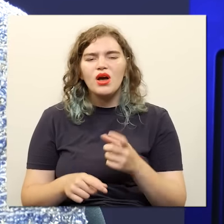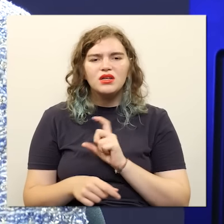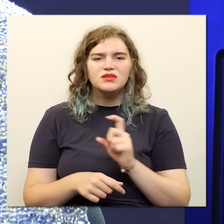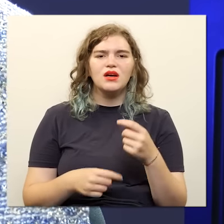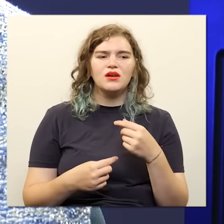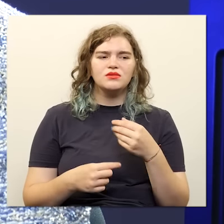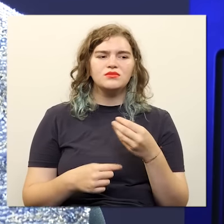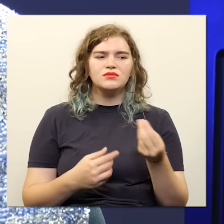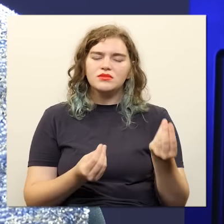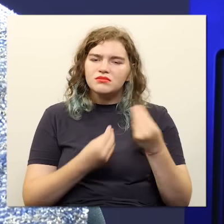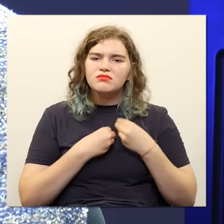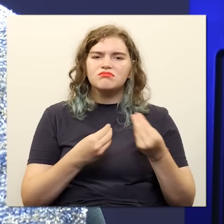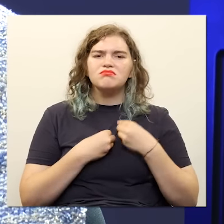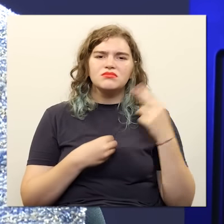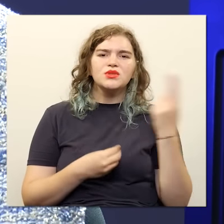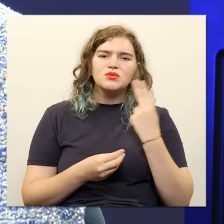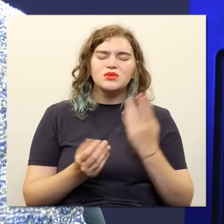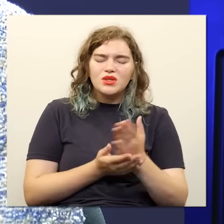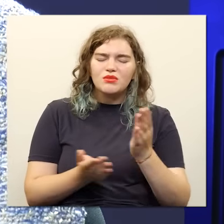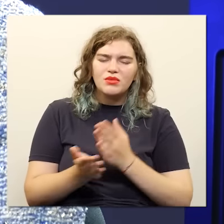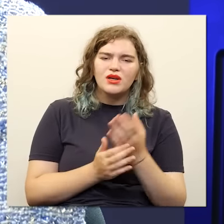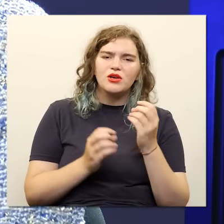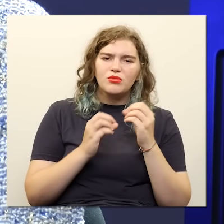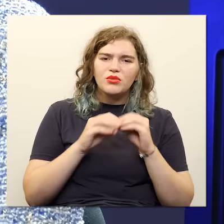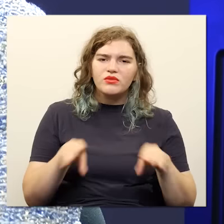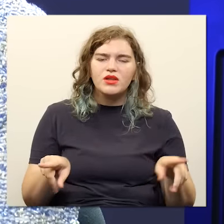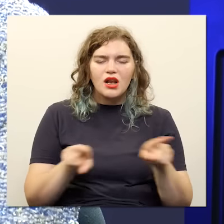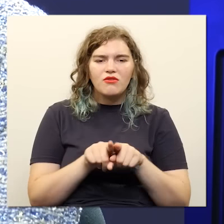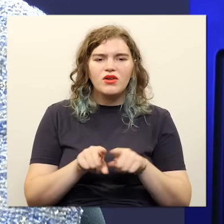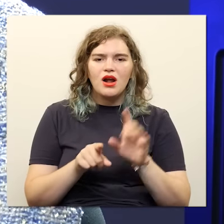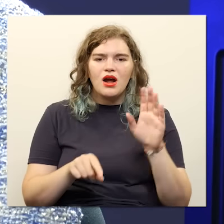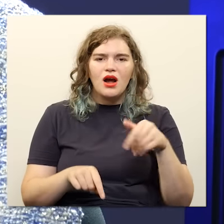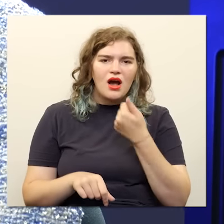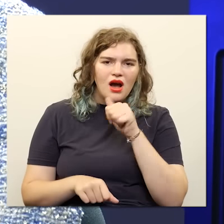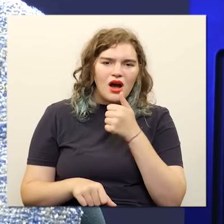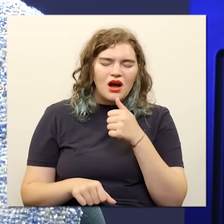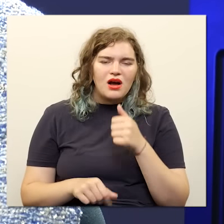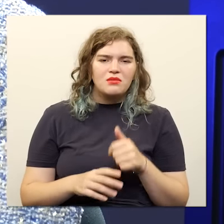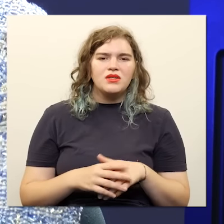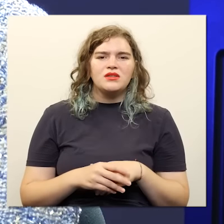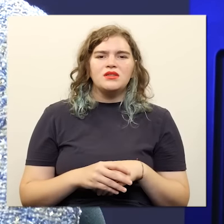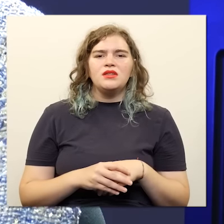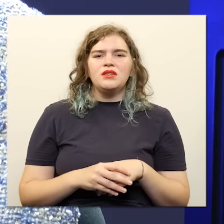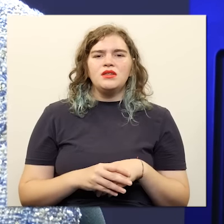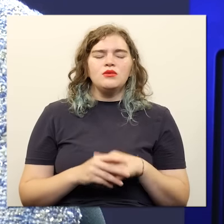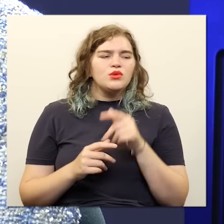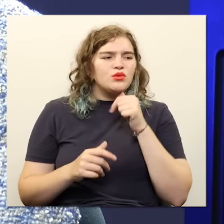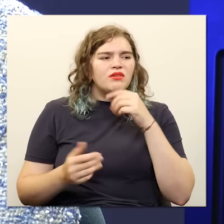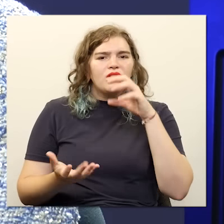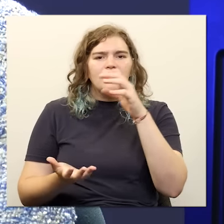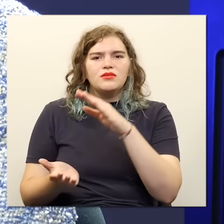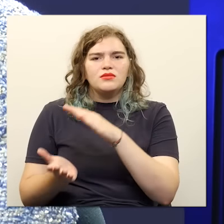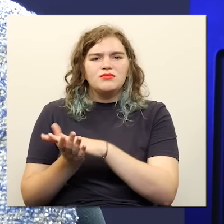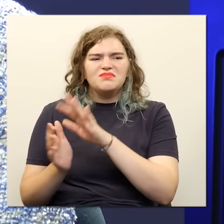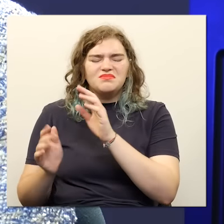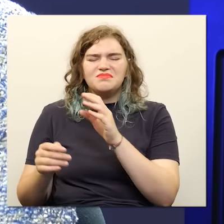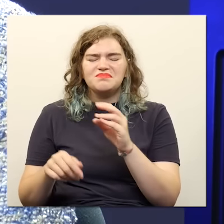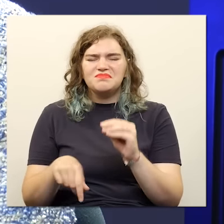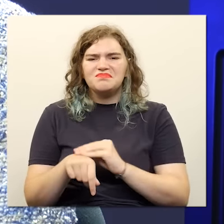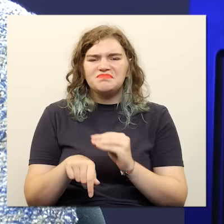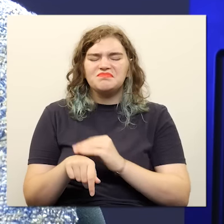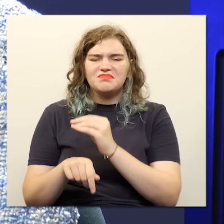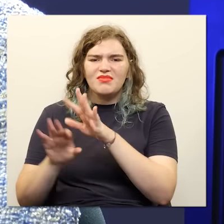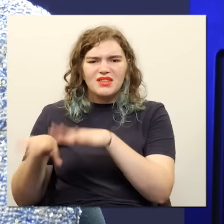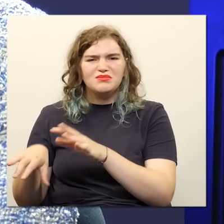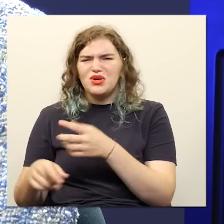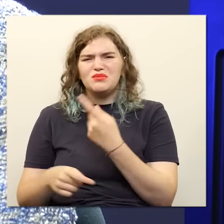suntem dăruiți de Dumnezeu. Și exact ca și cum ții o apă, eu așa îmi imaginez, cum ții o apă undeva și devine